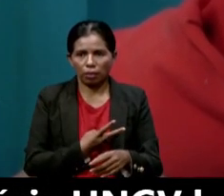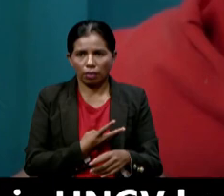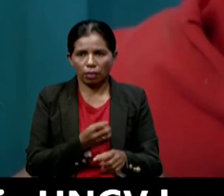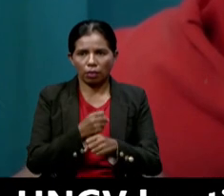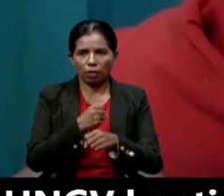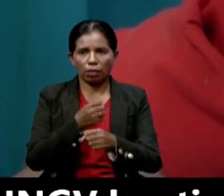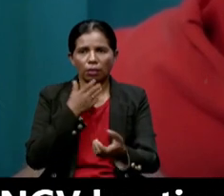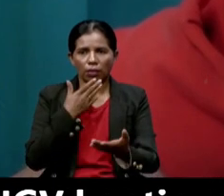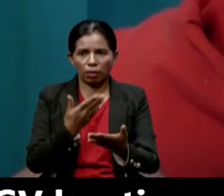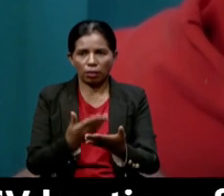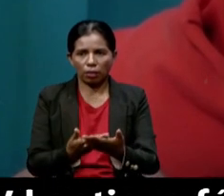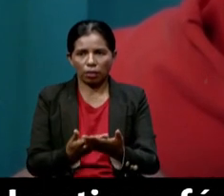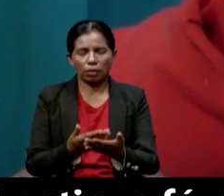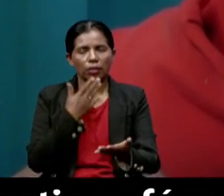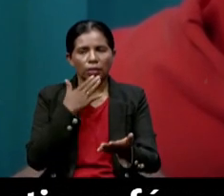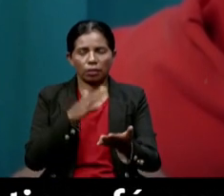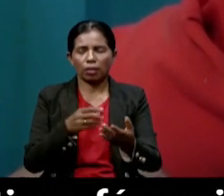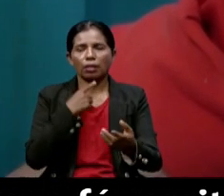kalau dia pos dengan